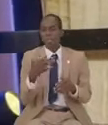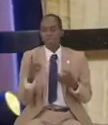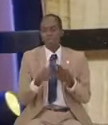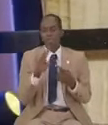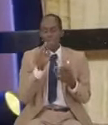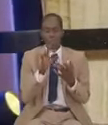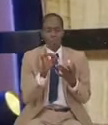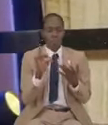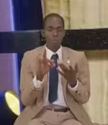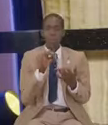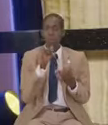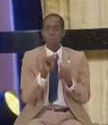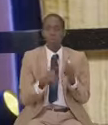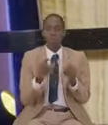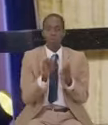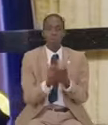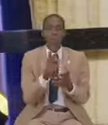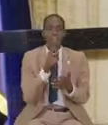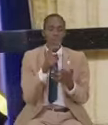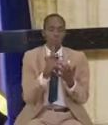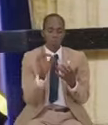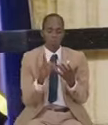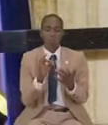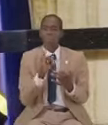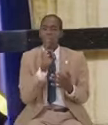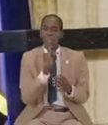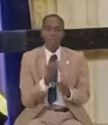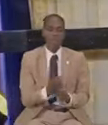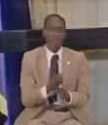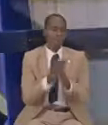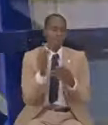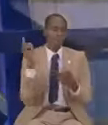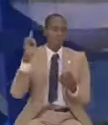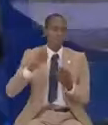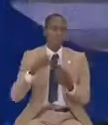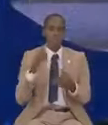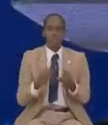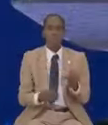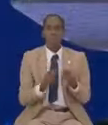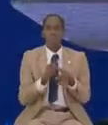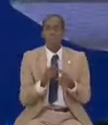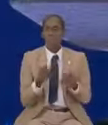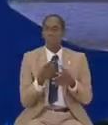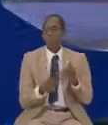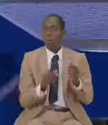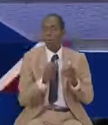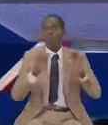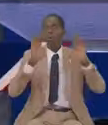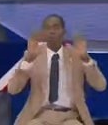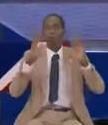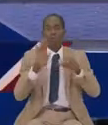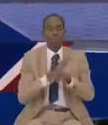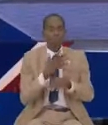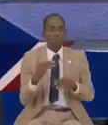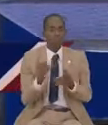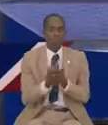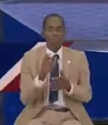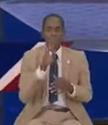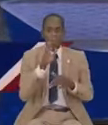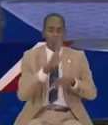pas tout ce qui sont choisis qui fidèle du Kobo mais que ces merveilleux que que tu sois